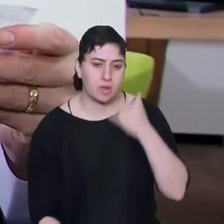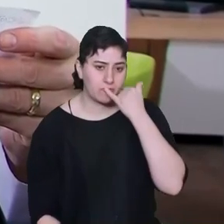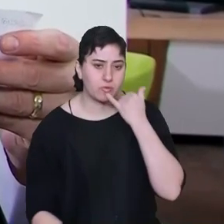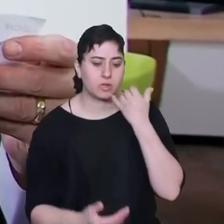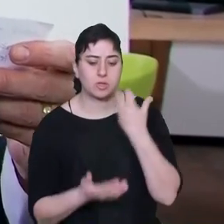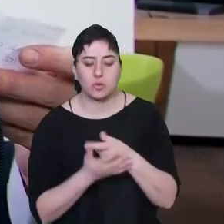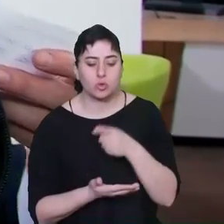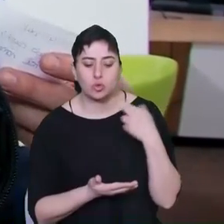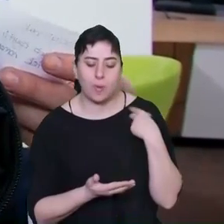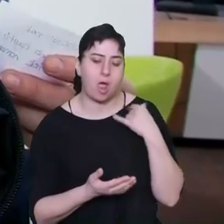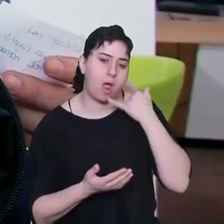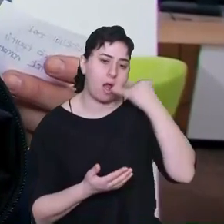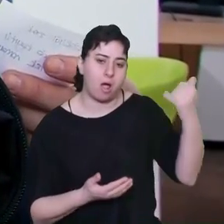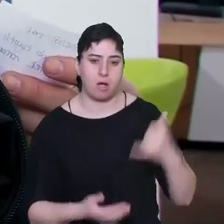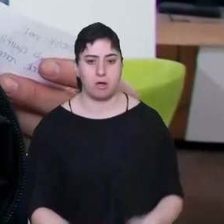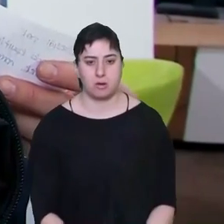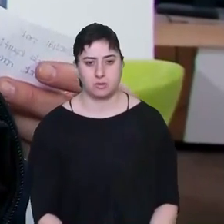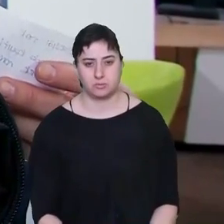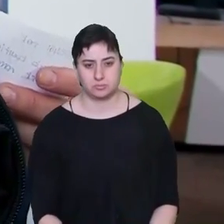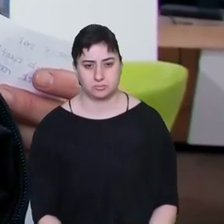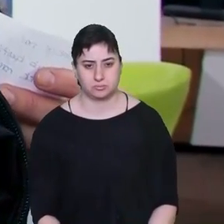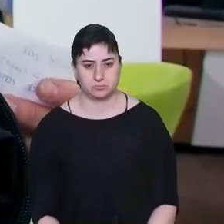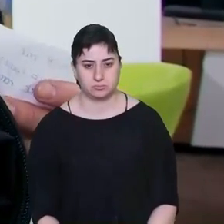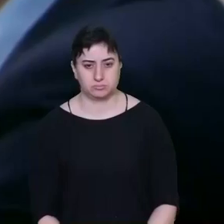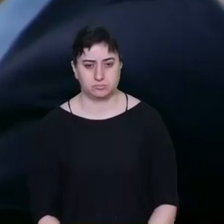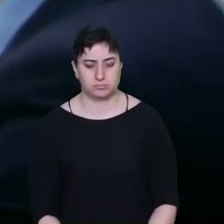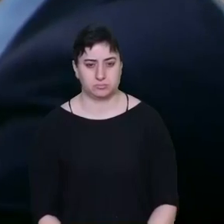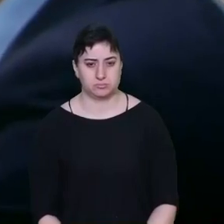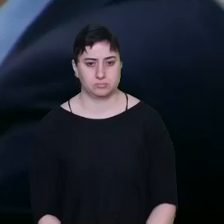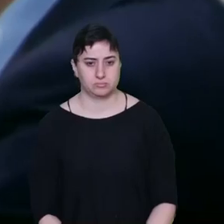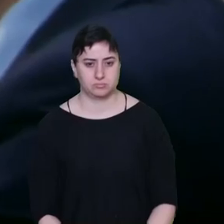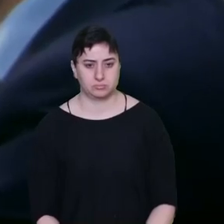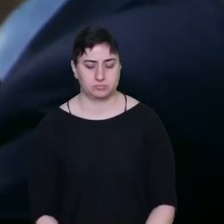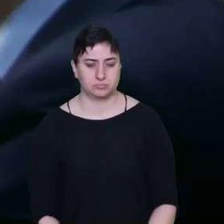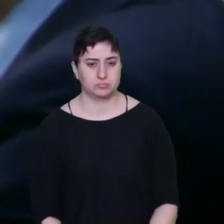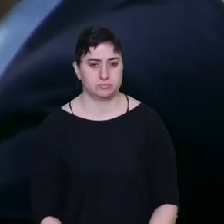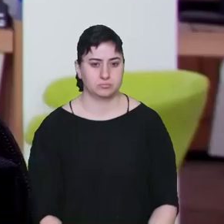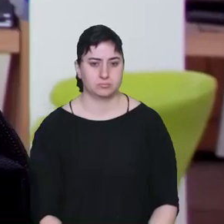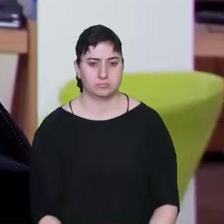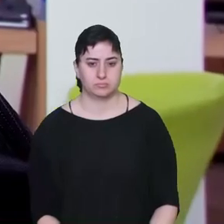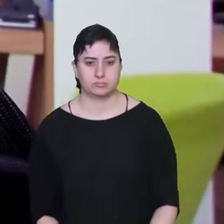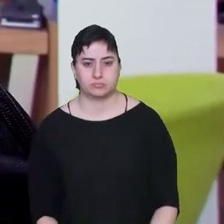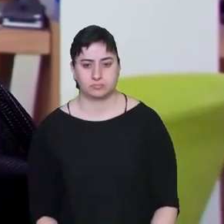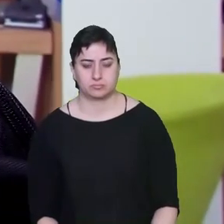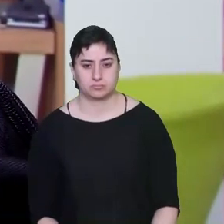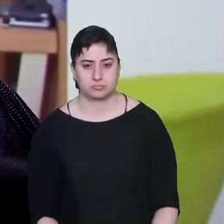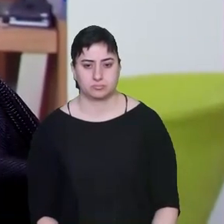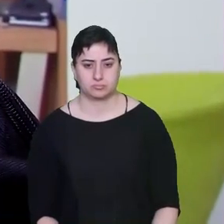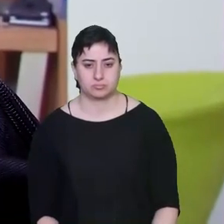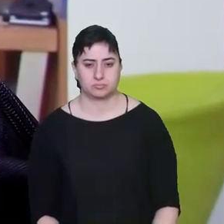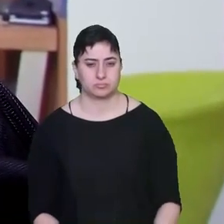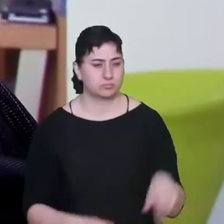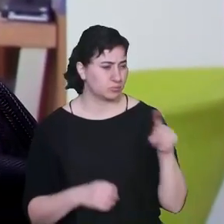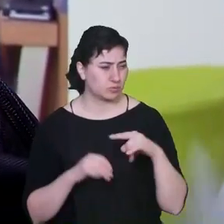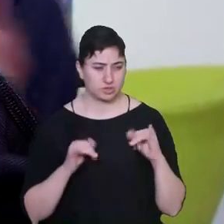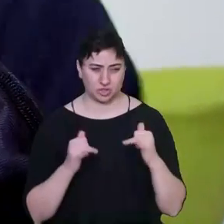Telefonda kayıtlı olan tek numarayı ara. Bir anlam verememiş gibi şaşkınlıkla sağa sola bakınıyor. Ne oluyor